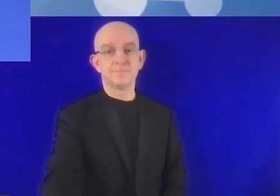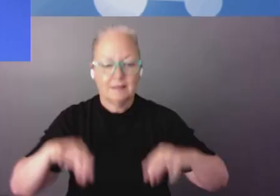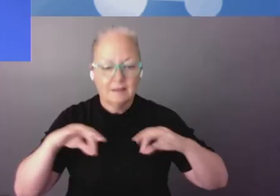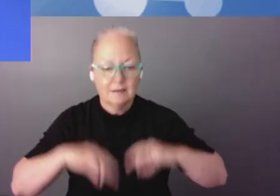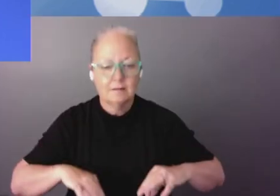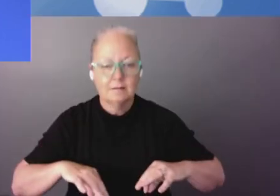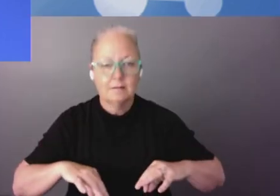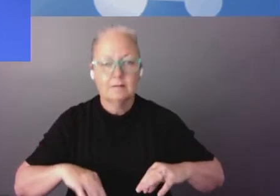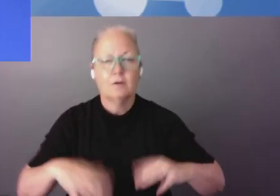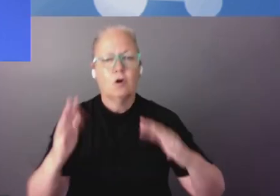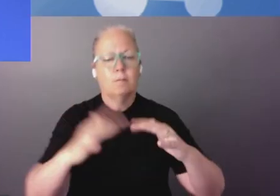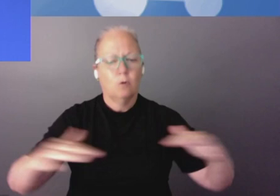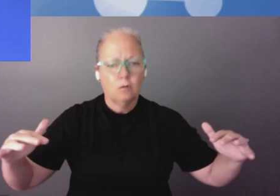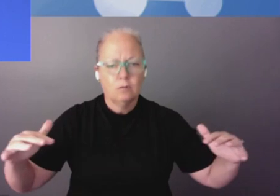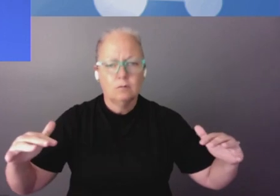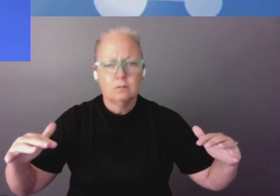Od dawna